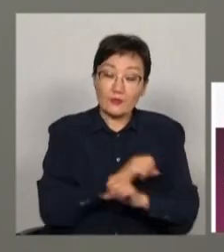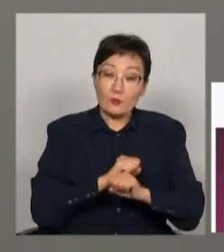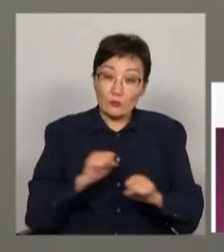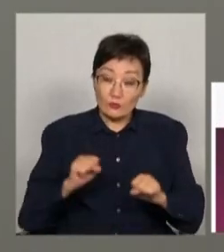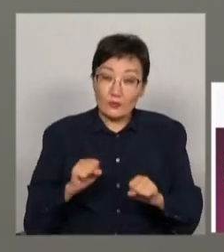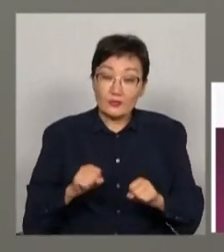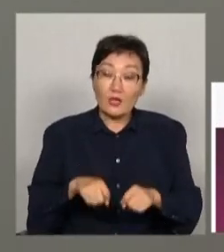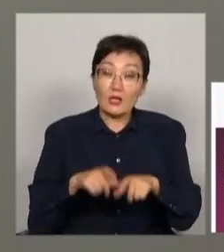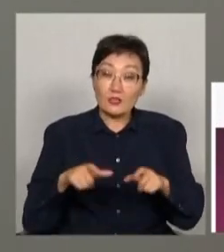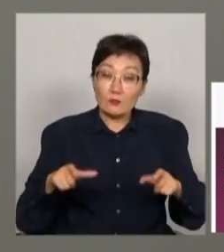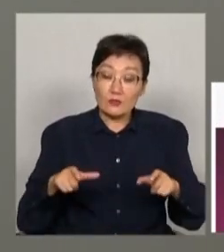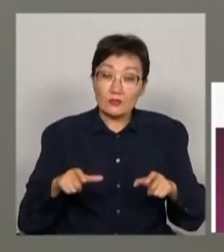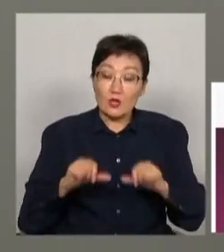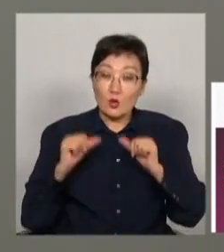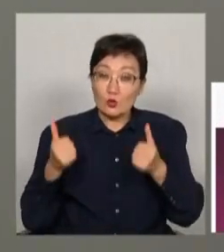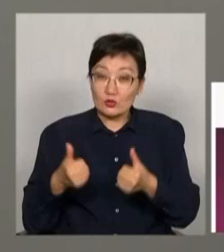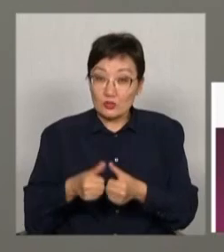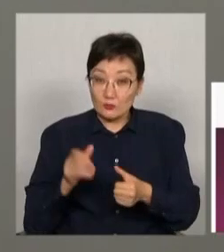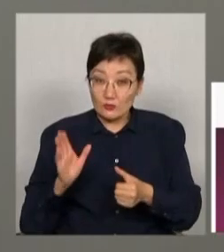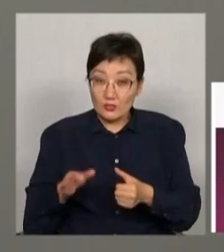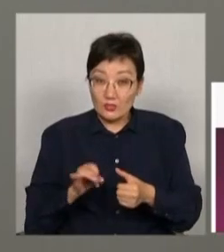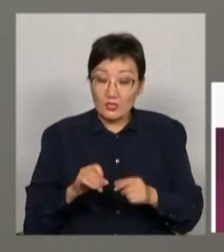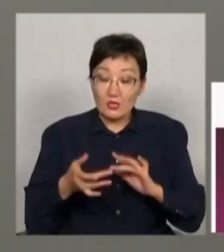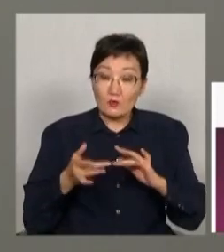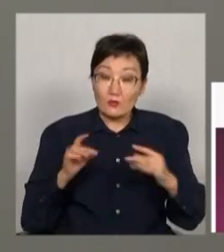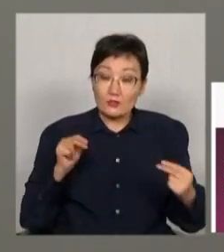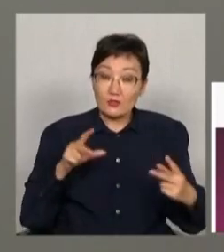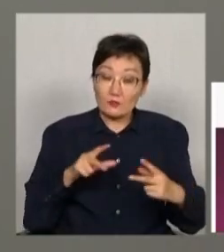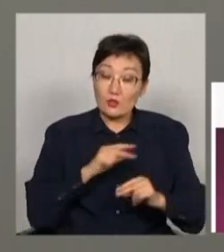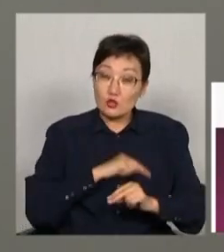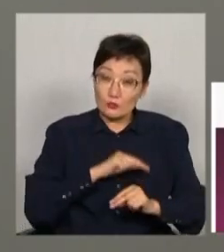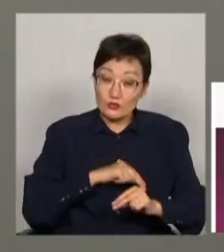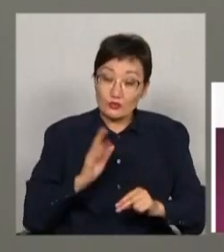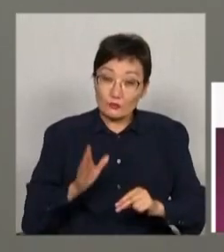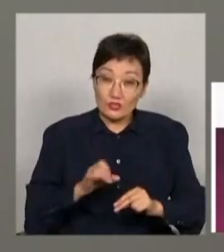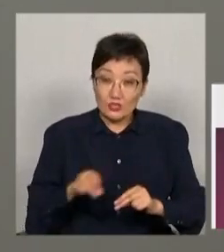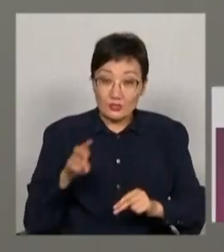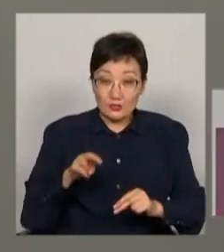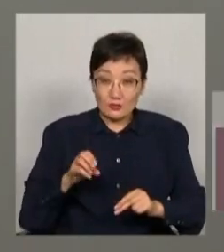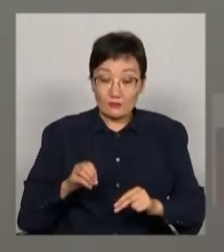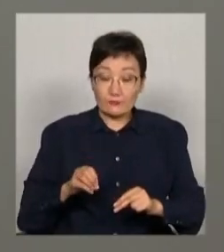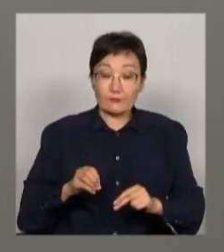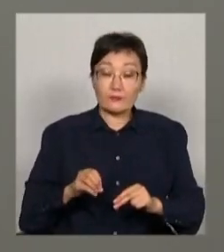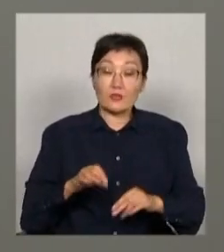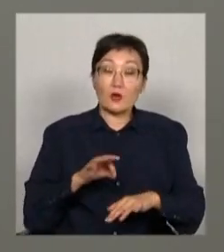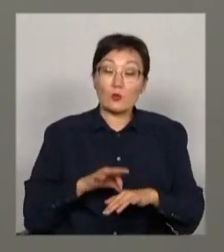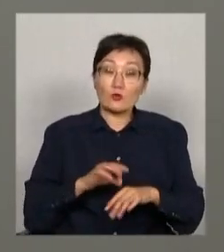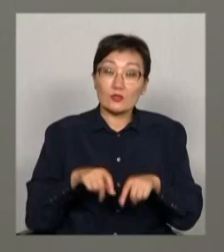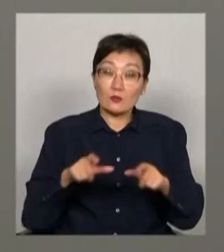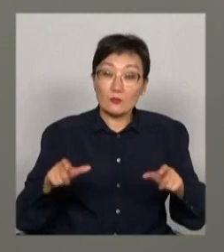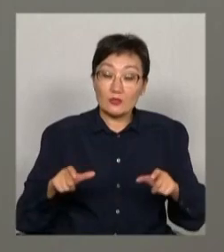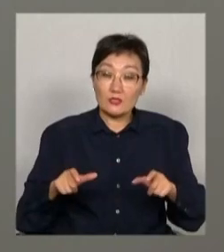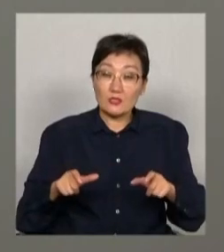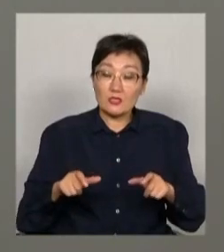болмайтын адамдар оқшауланады, қашықтықтан жұмысқа көшіріледі, және ауырлармен